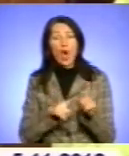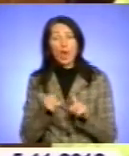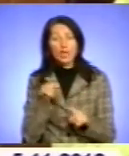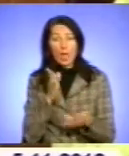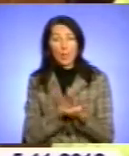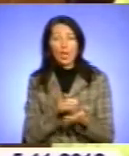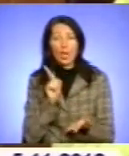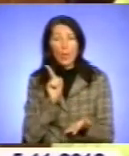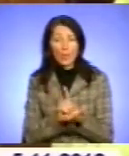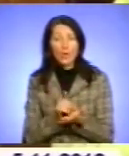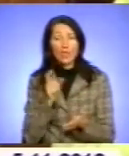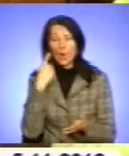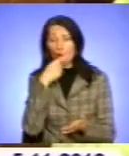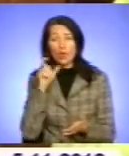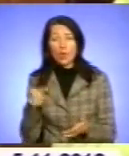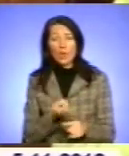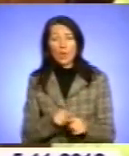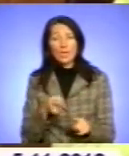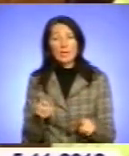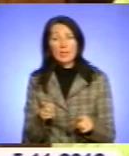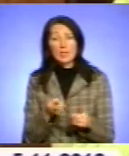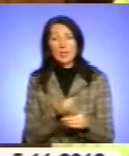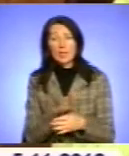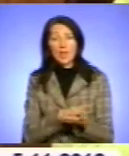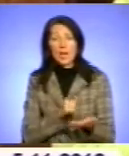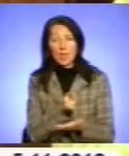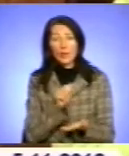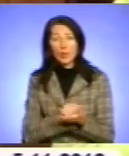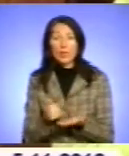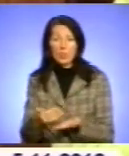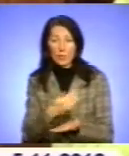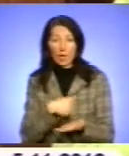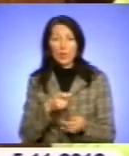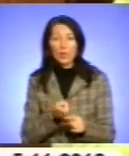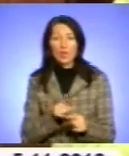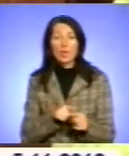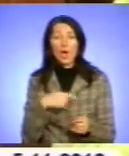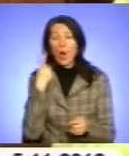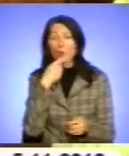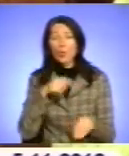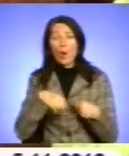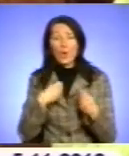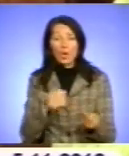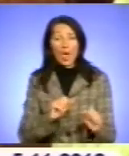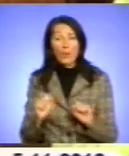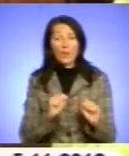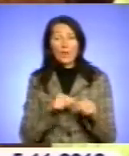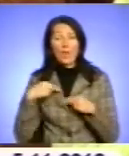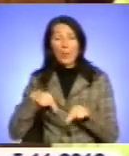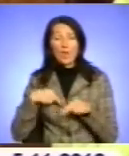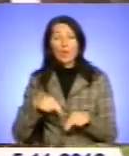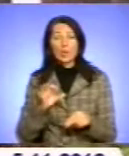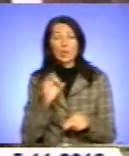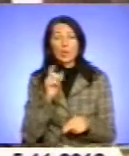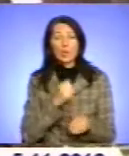уповноважені особи, які ці заяви і відповідні документи беруть, і тоді ця уповноважена особа передає його в управління праці і соціального захисту